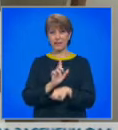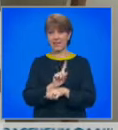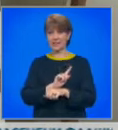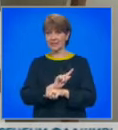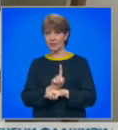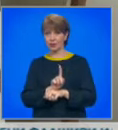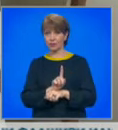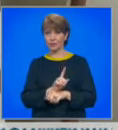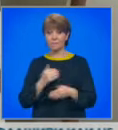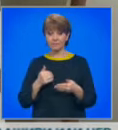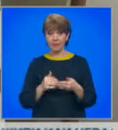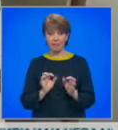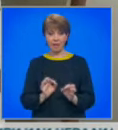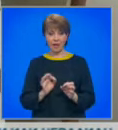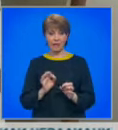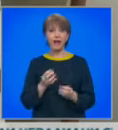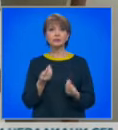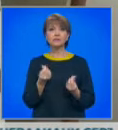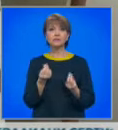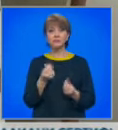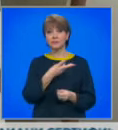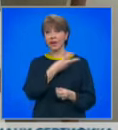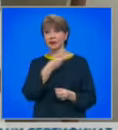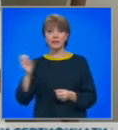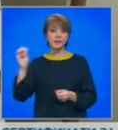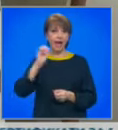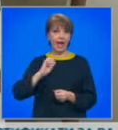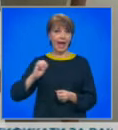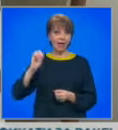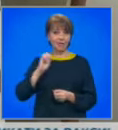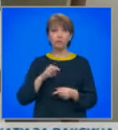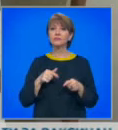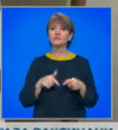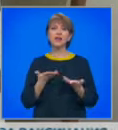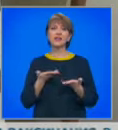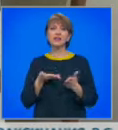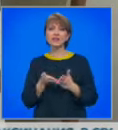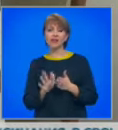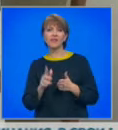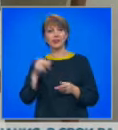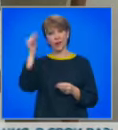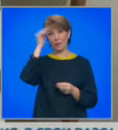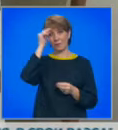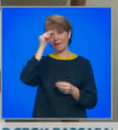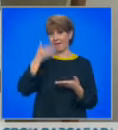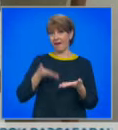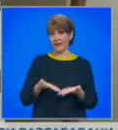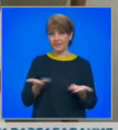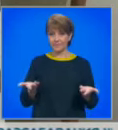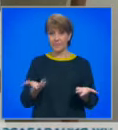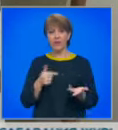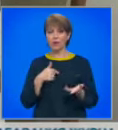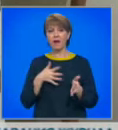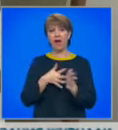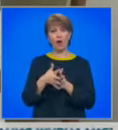Към настоящия момент цената е 300 евро. Каналът е български, но си имат хора и тук, които познавам.